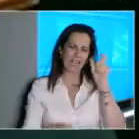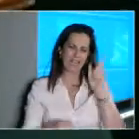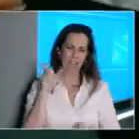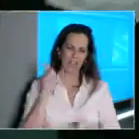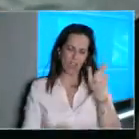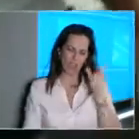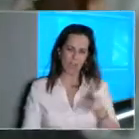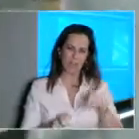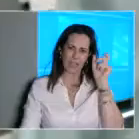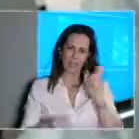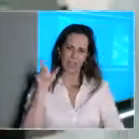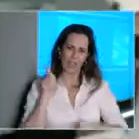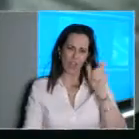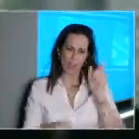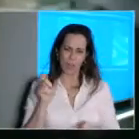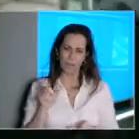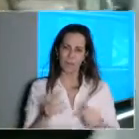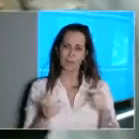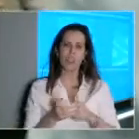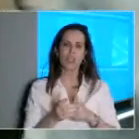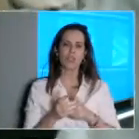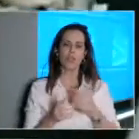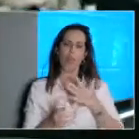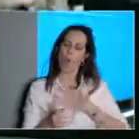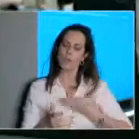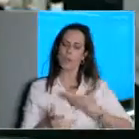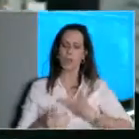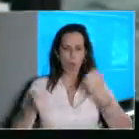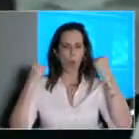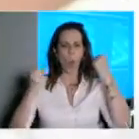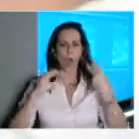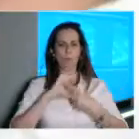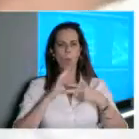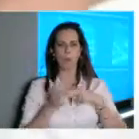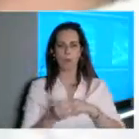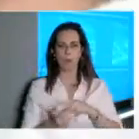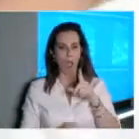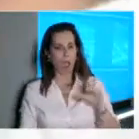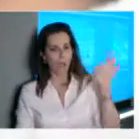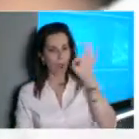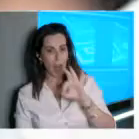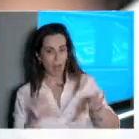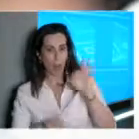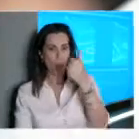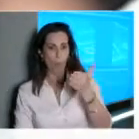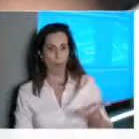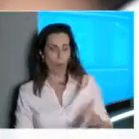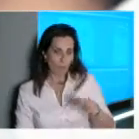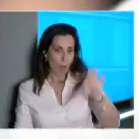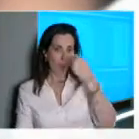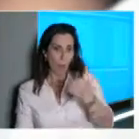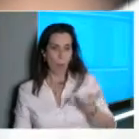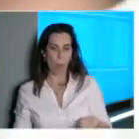התושבים, על גב העיר טבריה, כדי לקדם את מעמדו הפוליטי האישי. אבל הוא עדיין נבחר ברוב קולות של תושבי